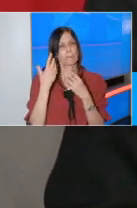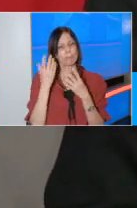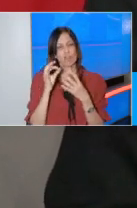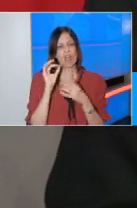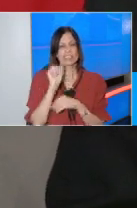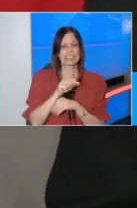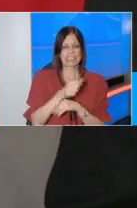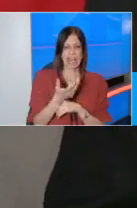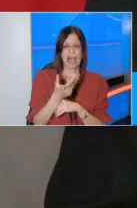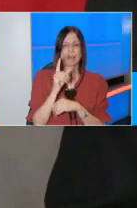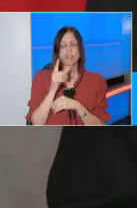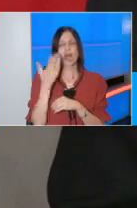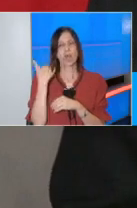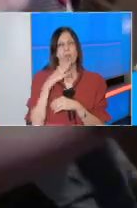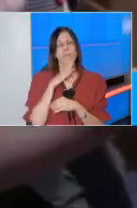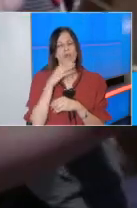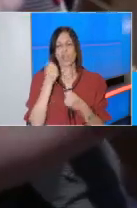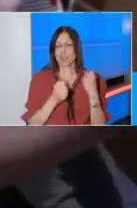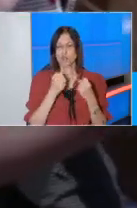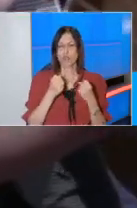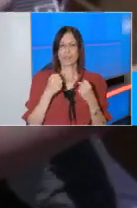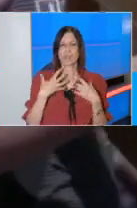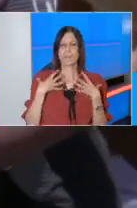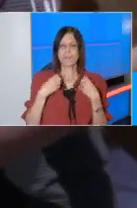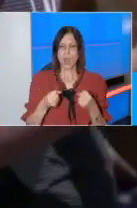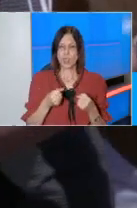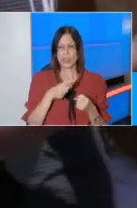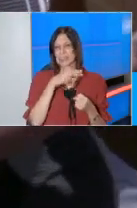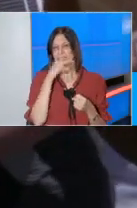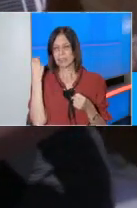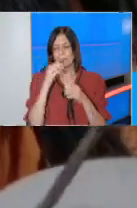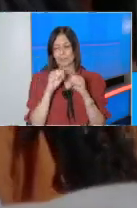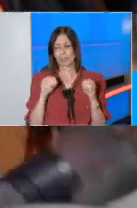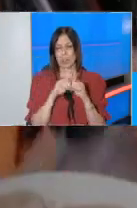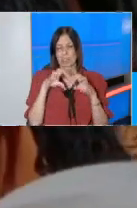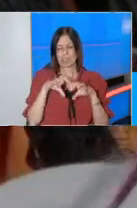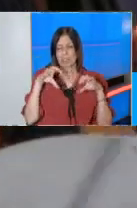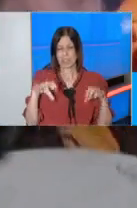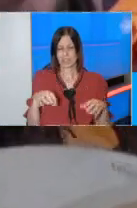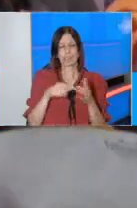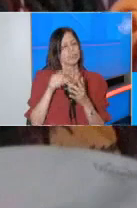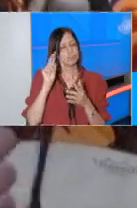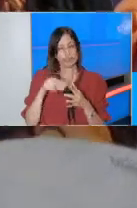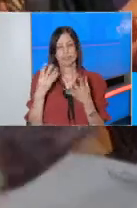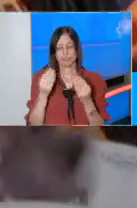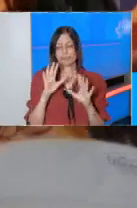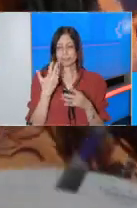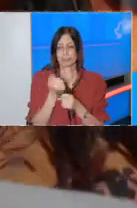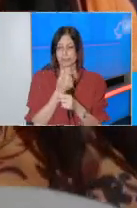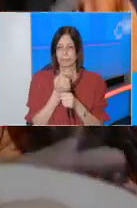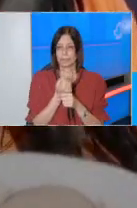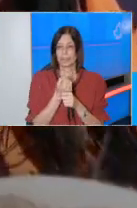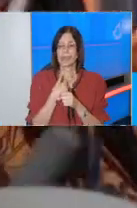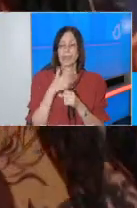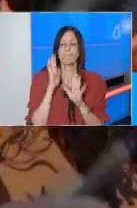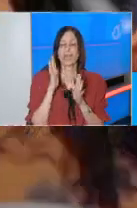של הזנחה, שהביאו לבעיות קשות, בריאותיות, בעיות של סמים, משפחות מפורקות וכדומה, יש הרבה מה לעשות.